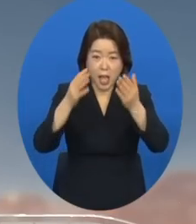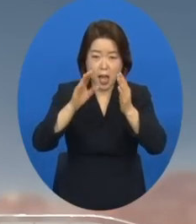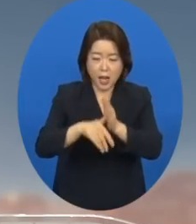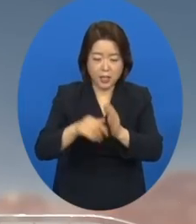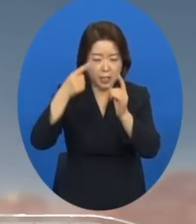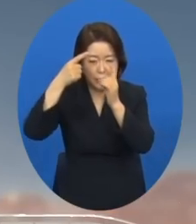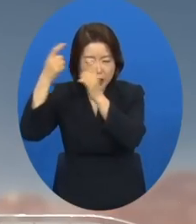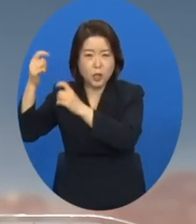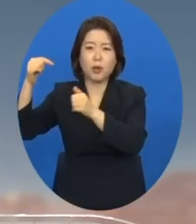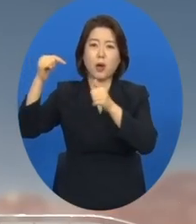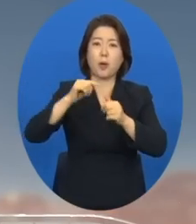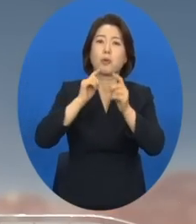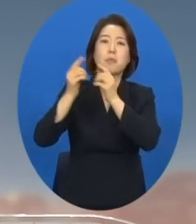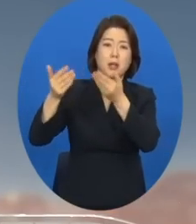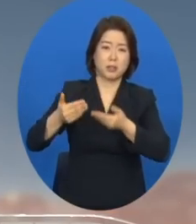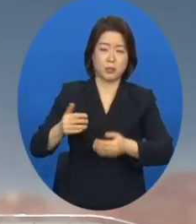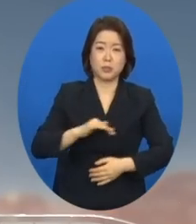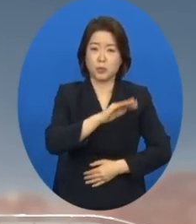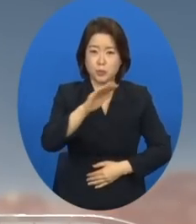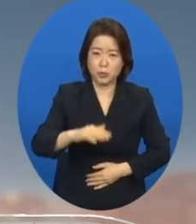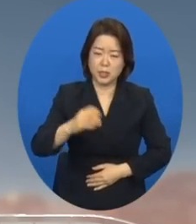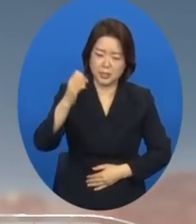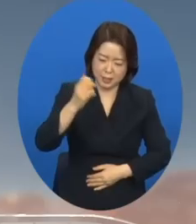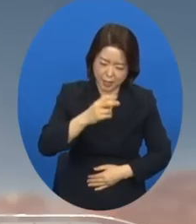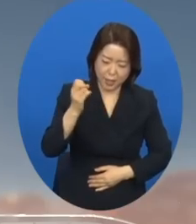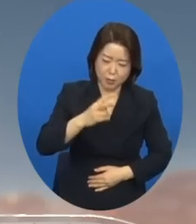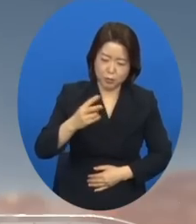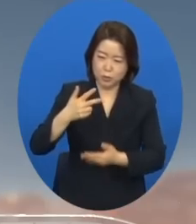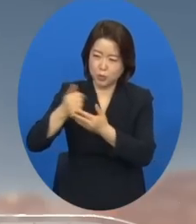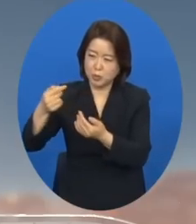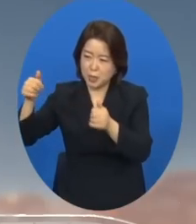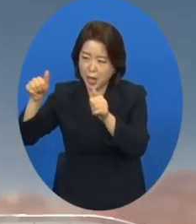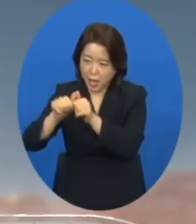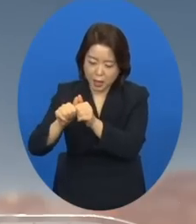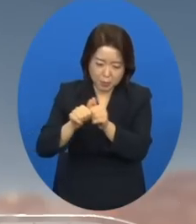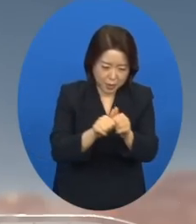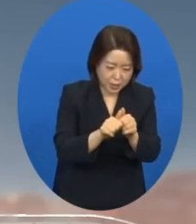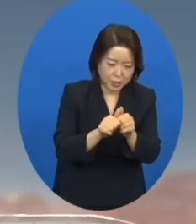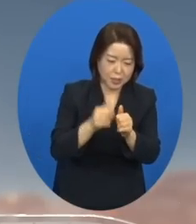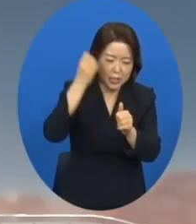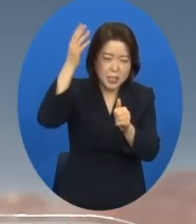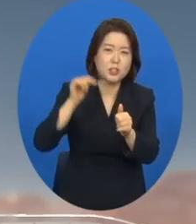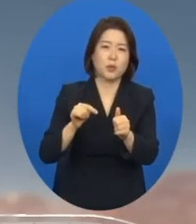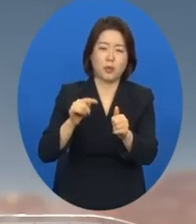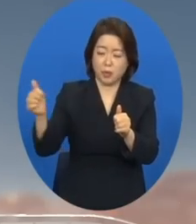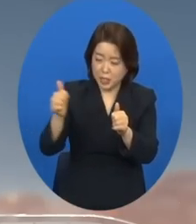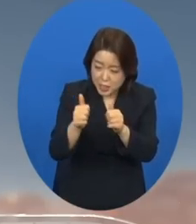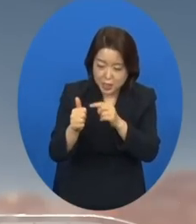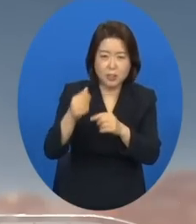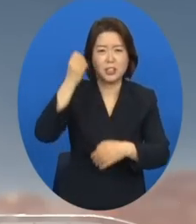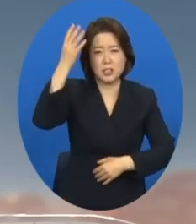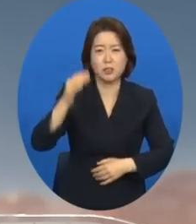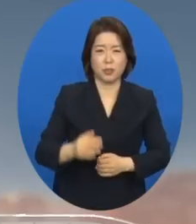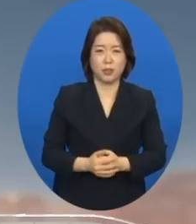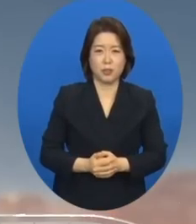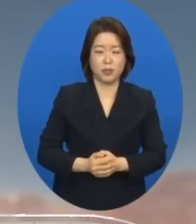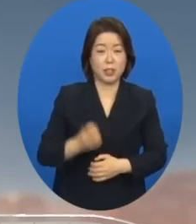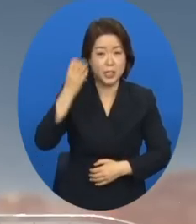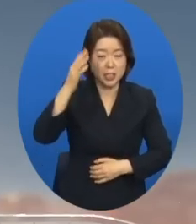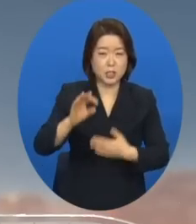기억하라고 하셨어요 왜요 우린 작고 주님이 우리 함께 하심을 잊어버립니다 잊어버리면 두려워요